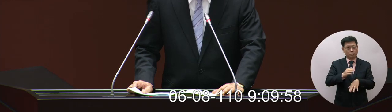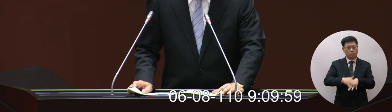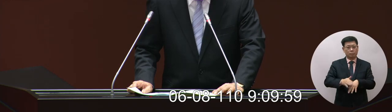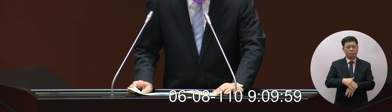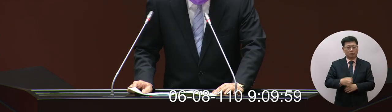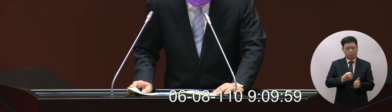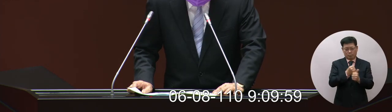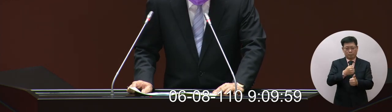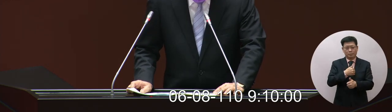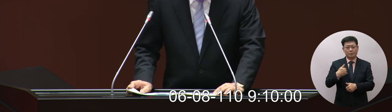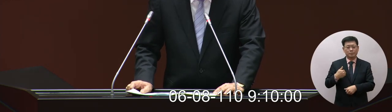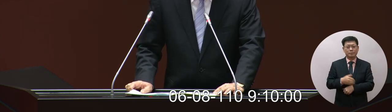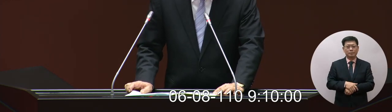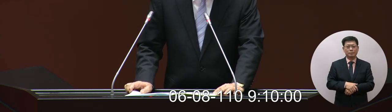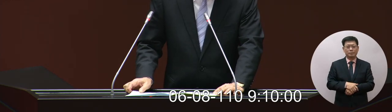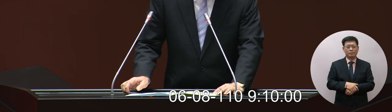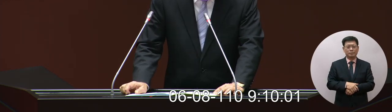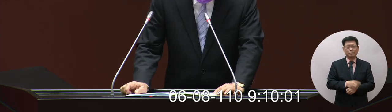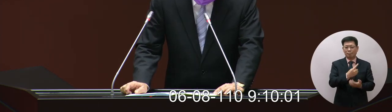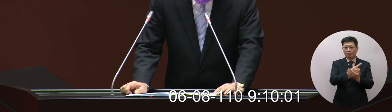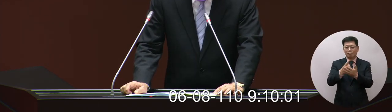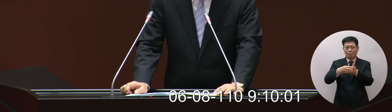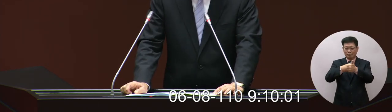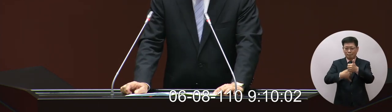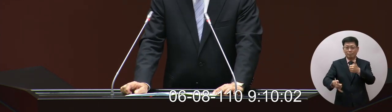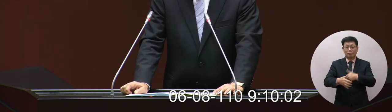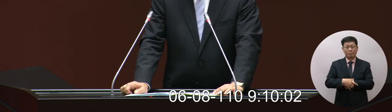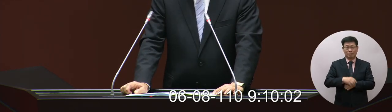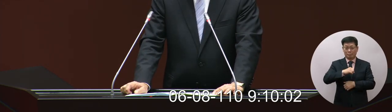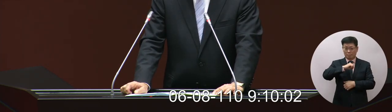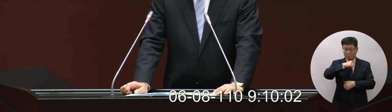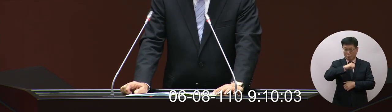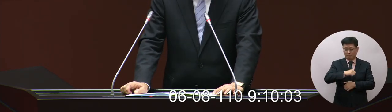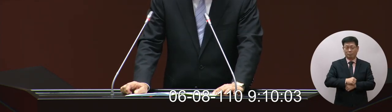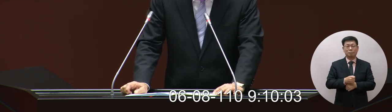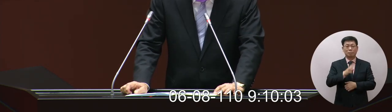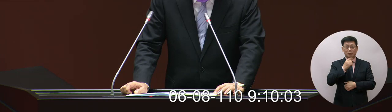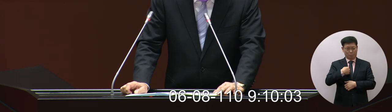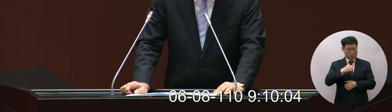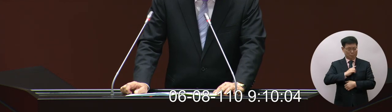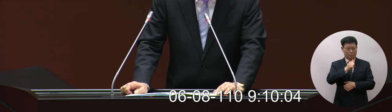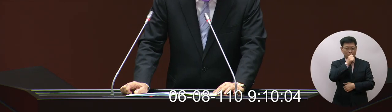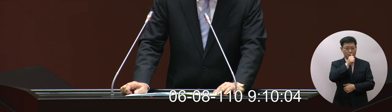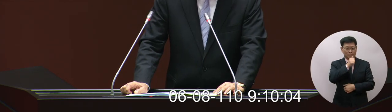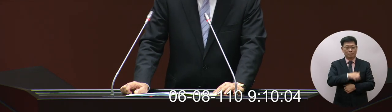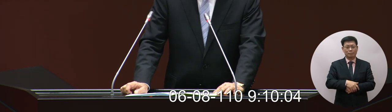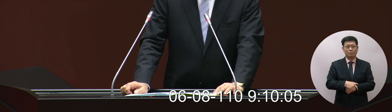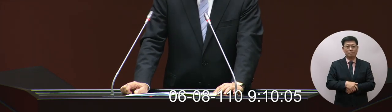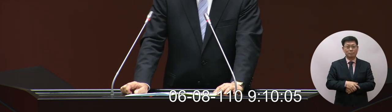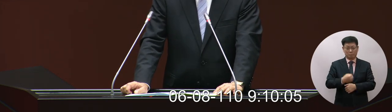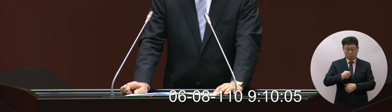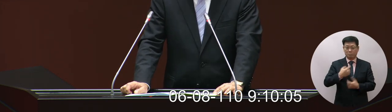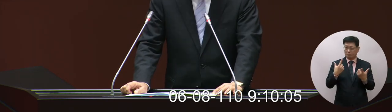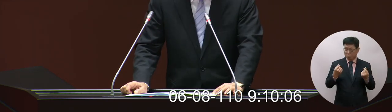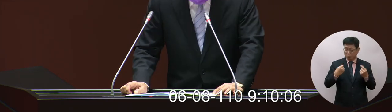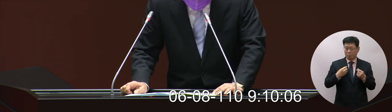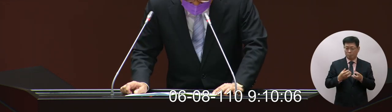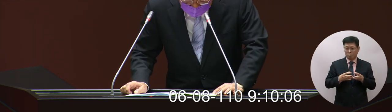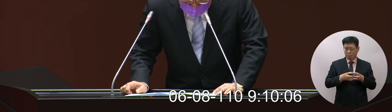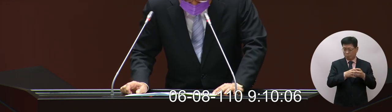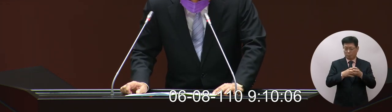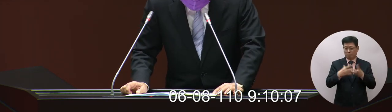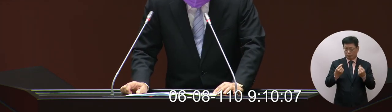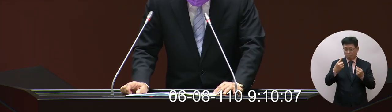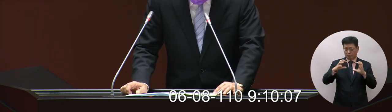获得控制。各位委员，台湾是我们的家，我们都是同一个国